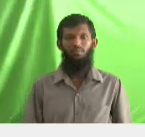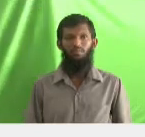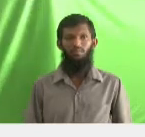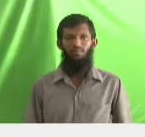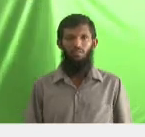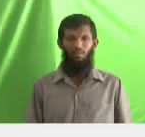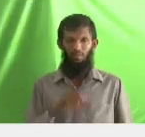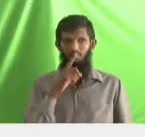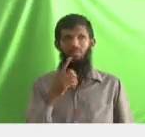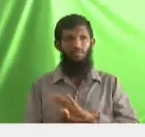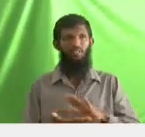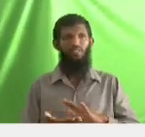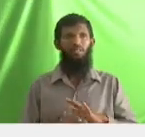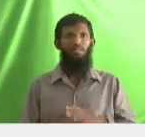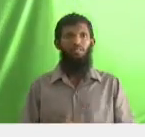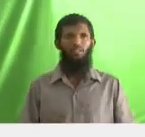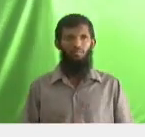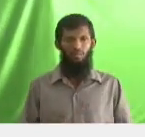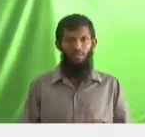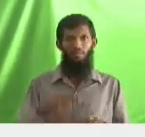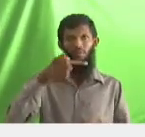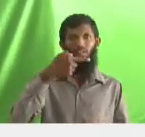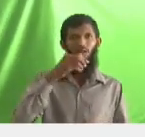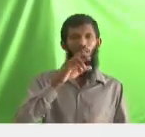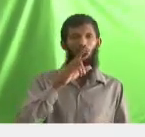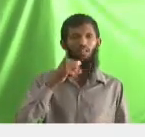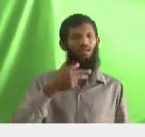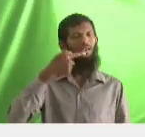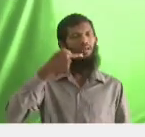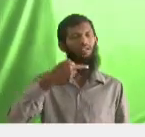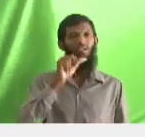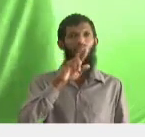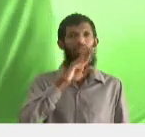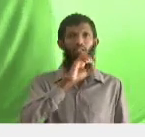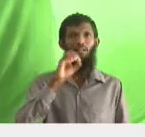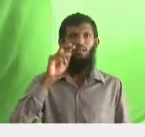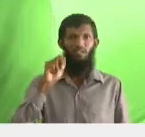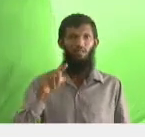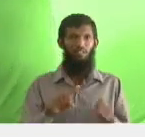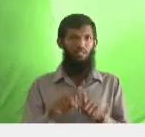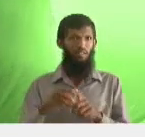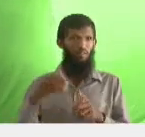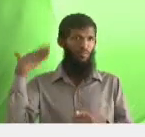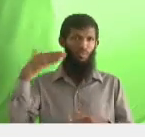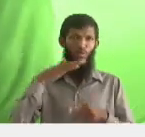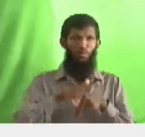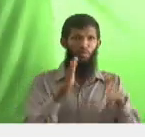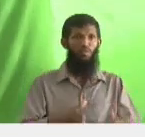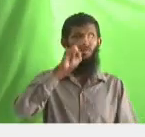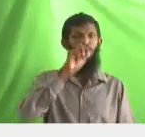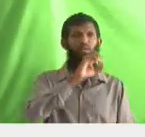الفرحين. قارون was a member of the nation of Moses, Musa alayhi salatu